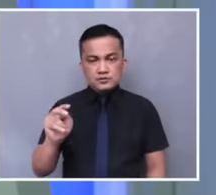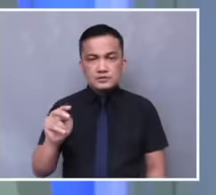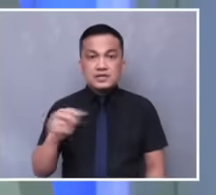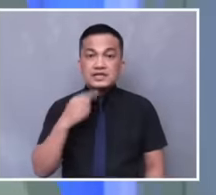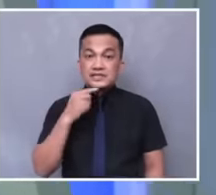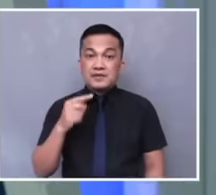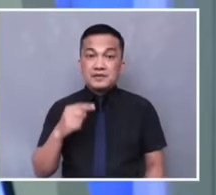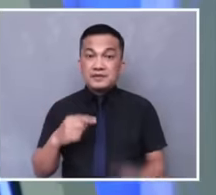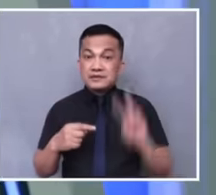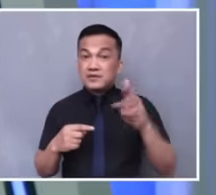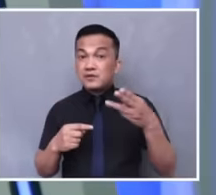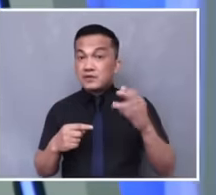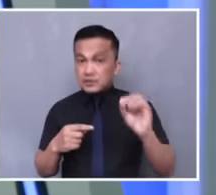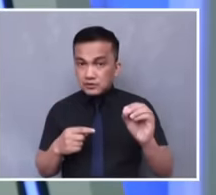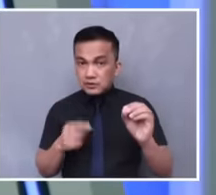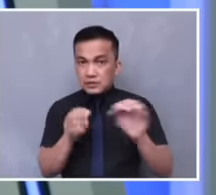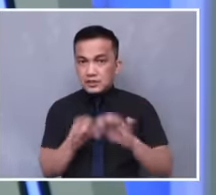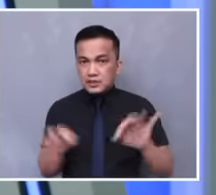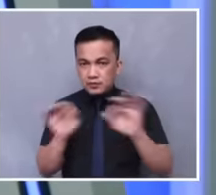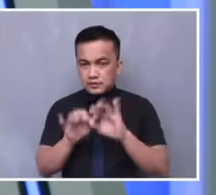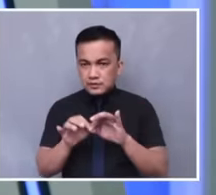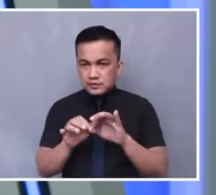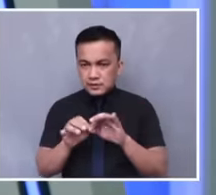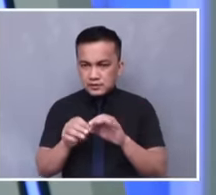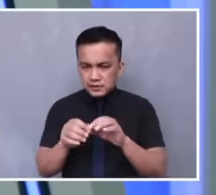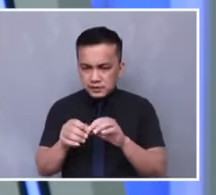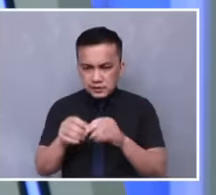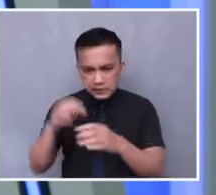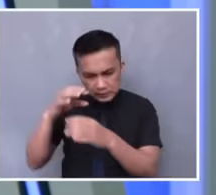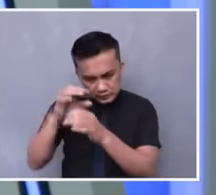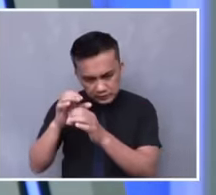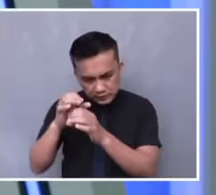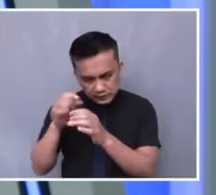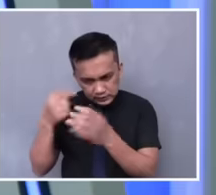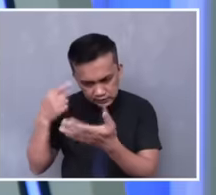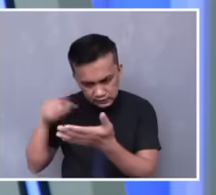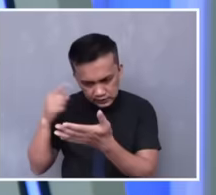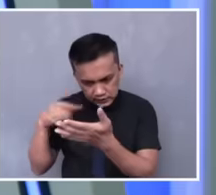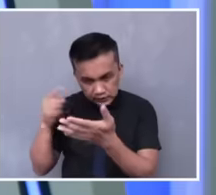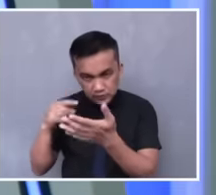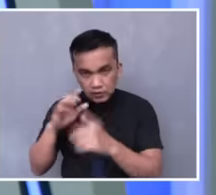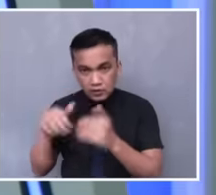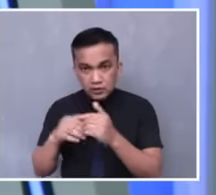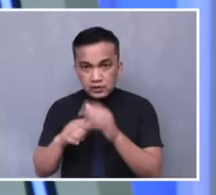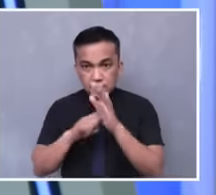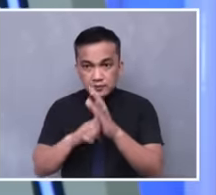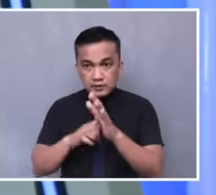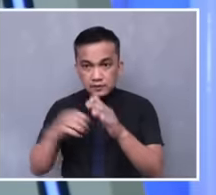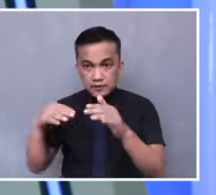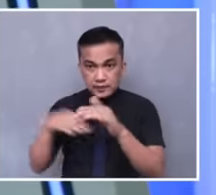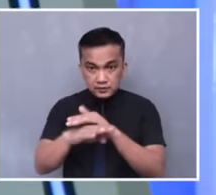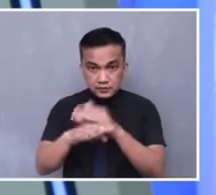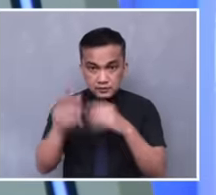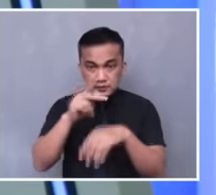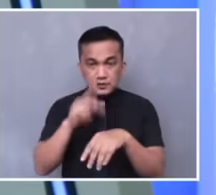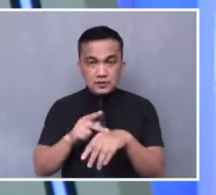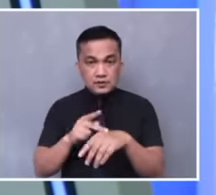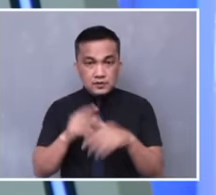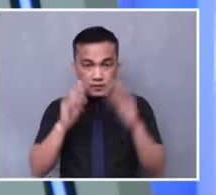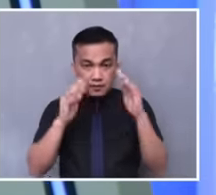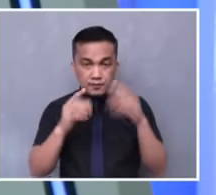Organization, mahalagang masequence o masuri ang lahat ng samples na mga papasok sa Pilipinas na magpo-positibo